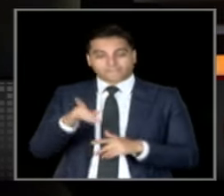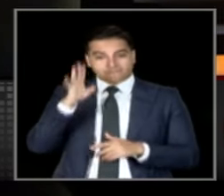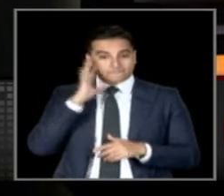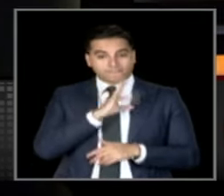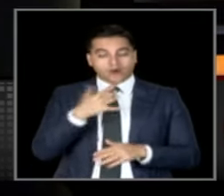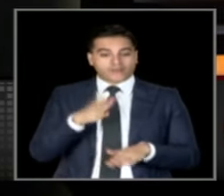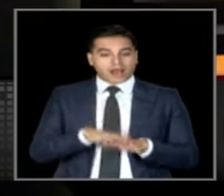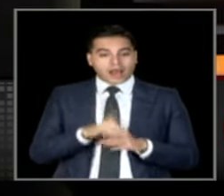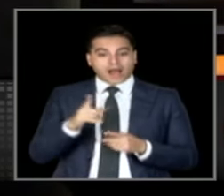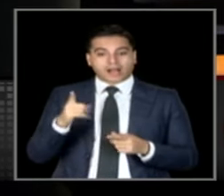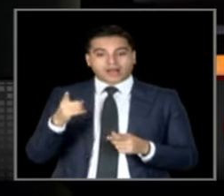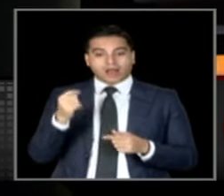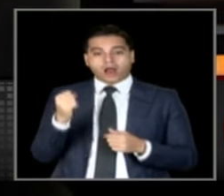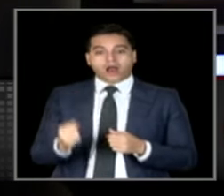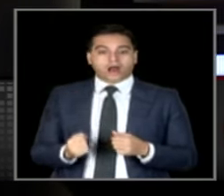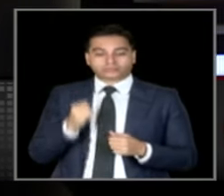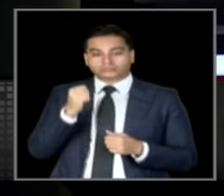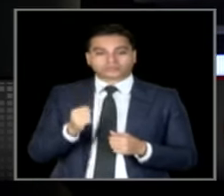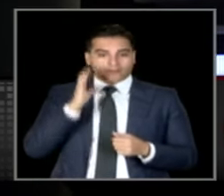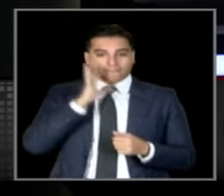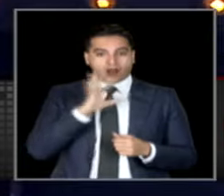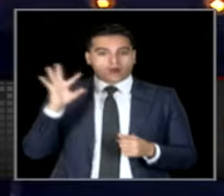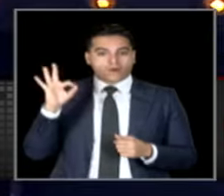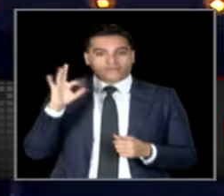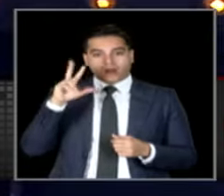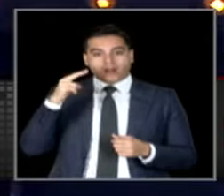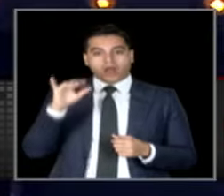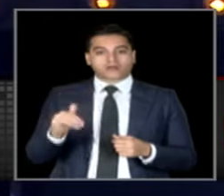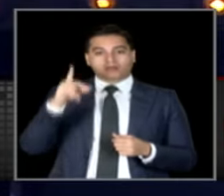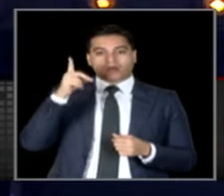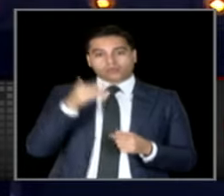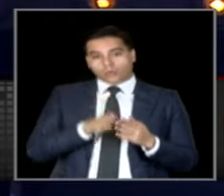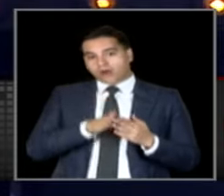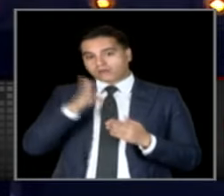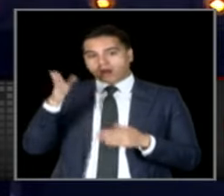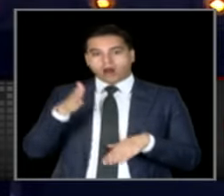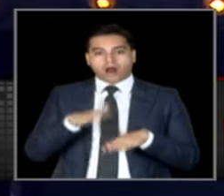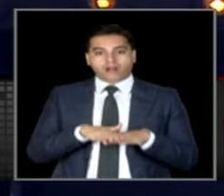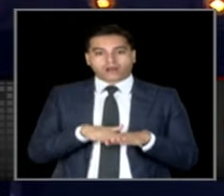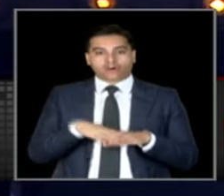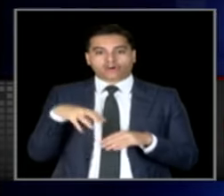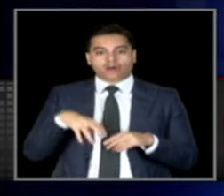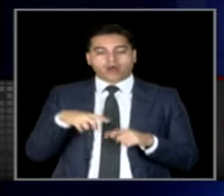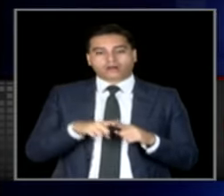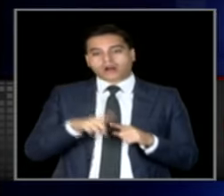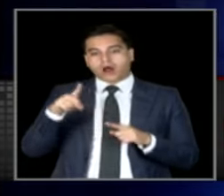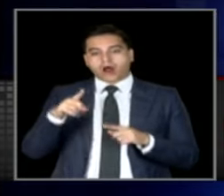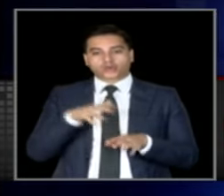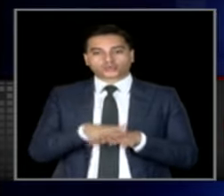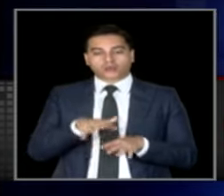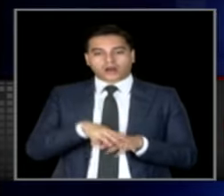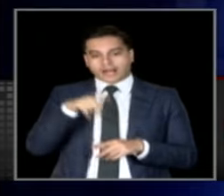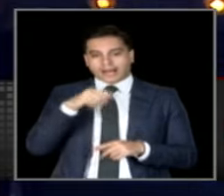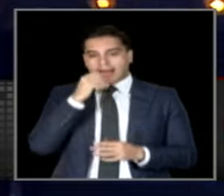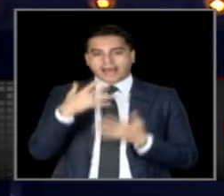مشهورة بحادثة قطار العياط، كان رايح من القاهرة إلى أسوان ليلة